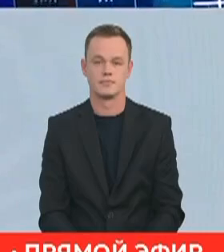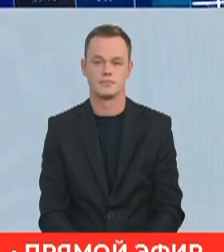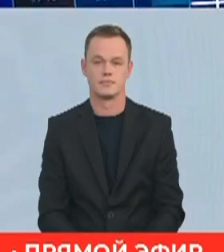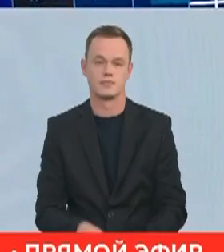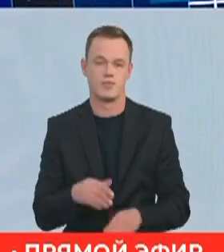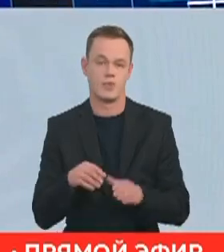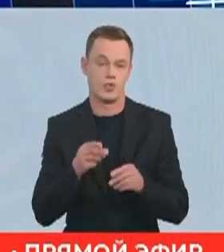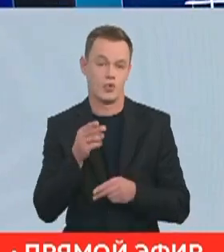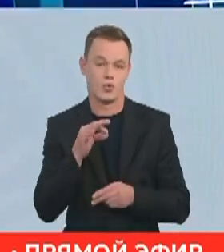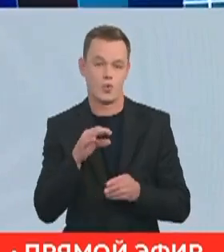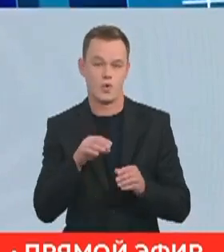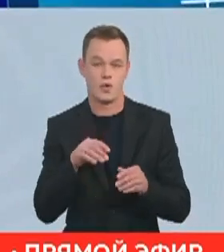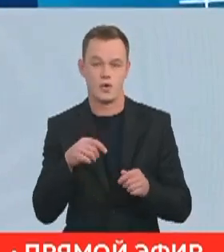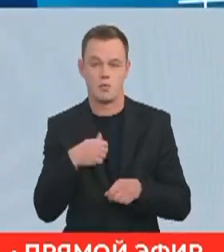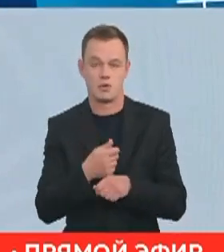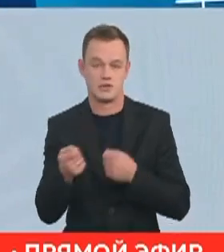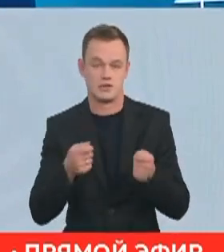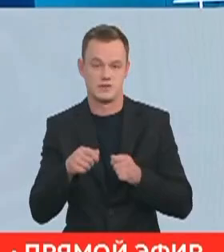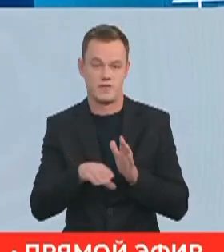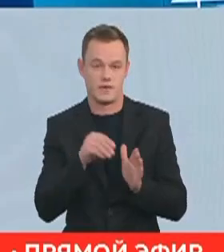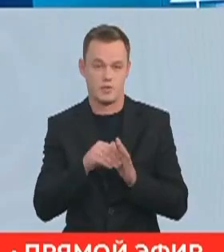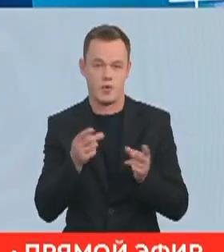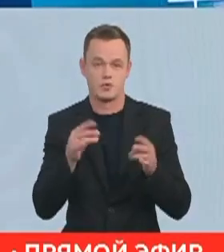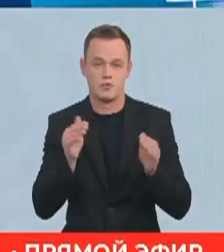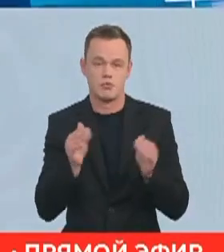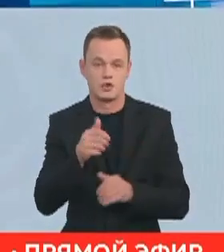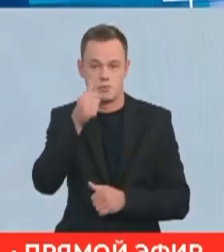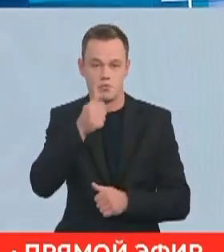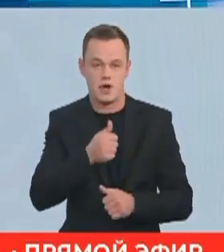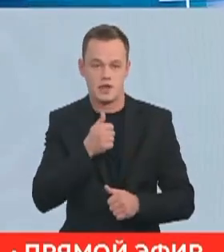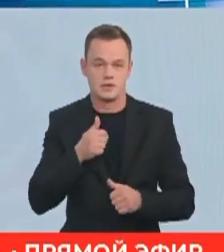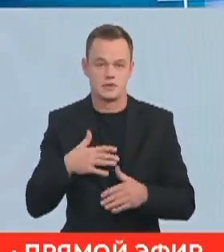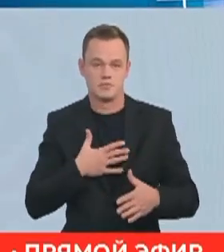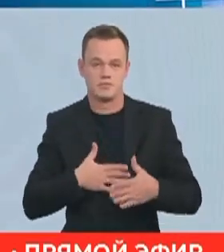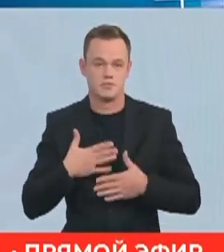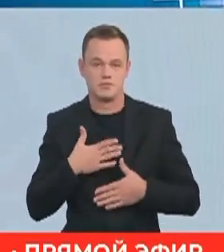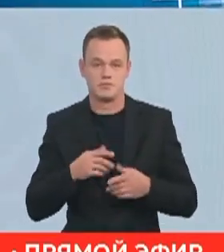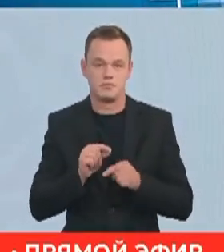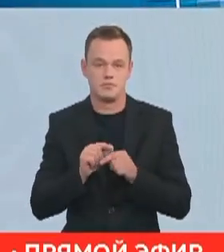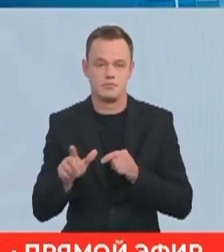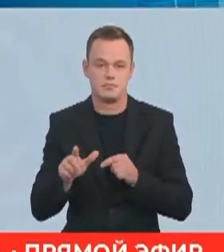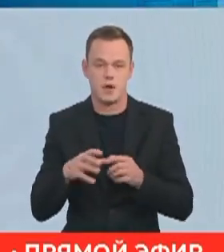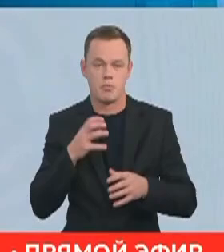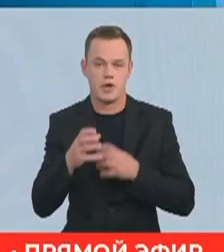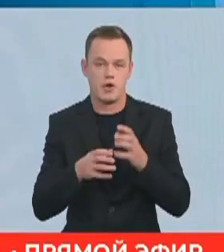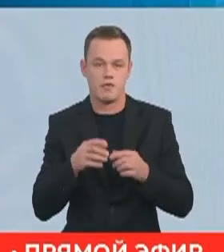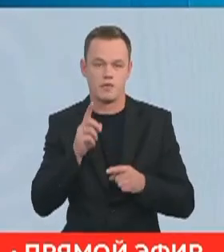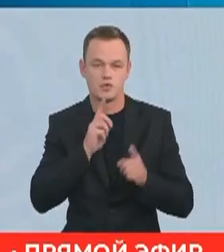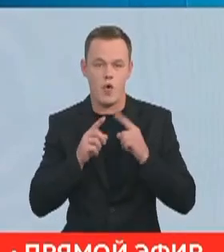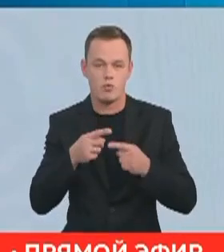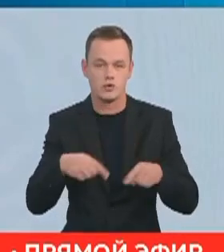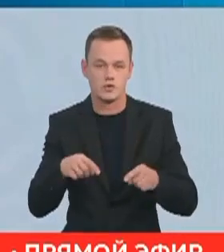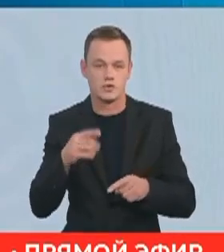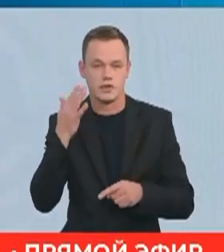До президентских выборов в США остается меньше месяца. Страсти накаляются. Мировое аналитическое сообщество